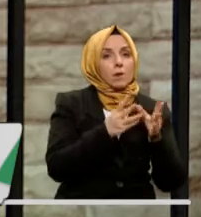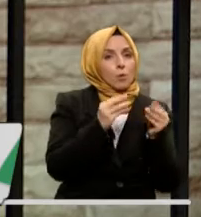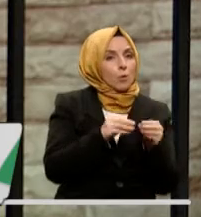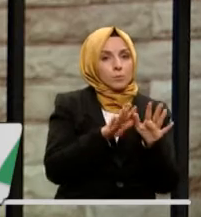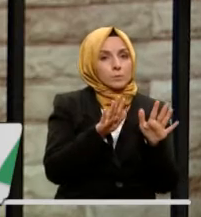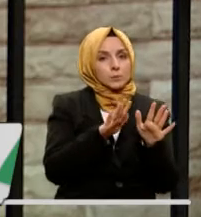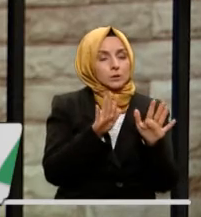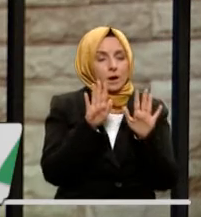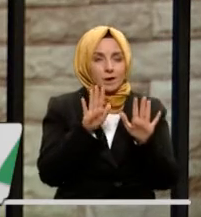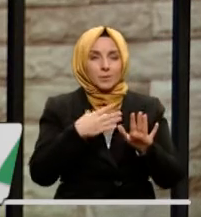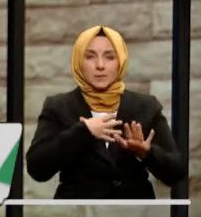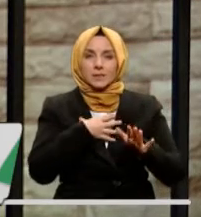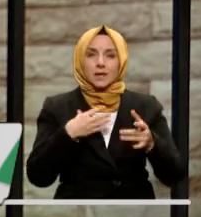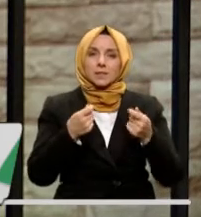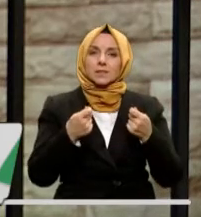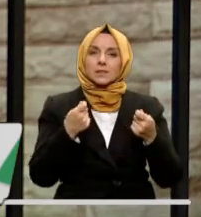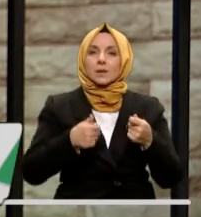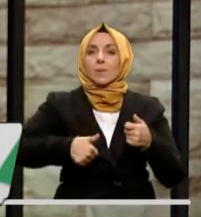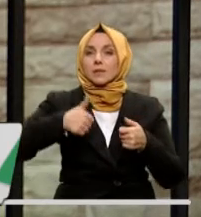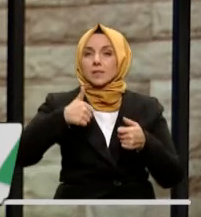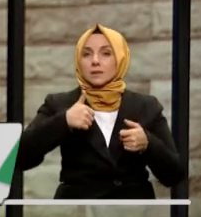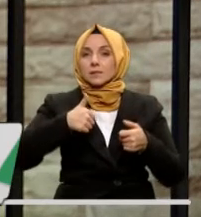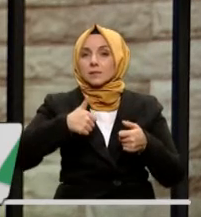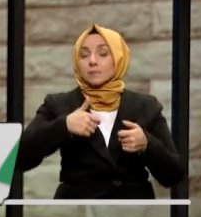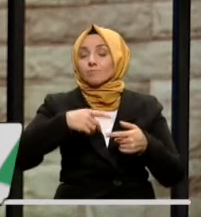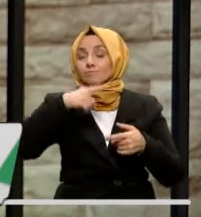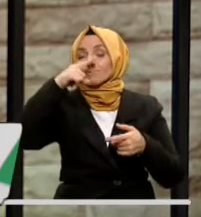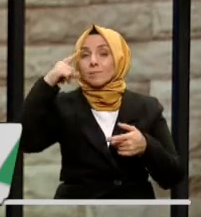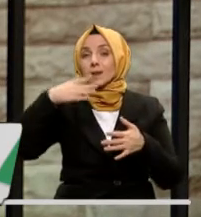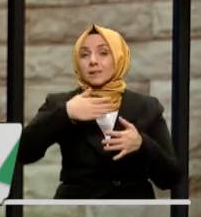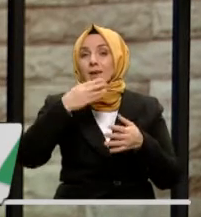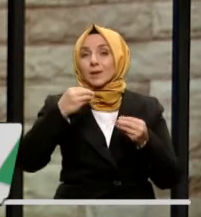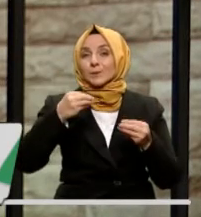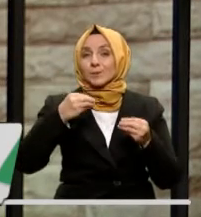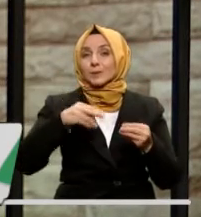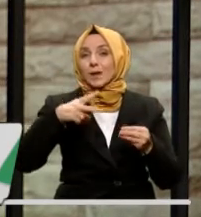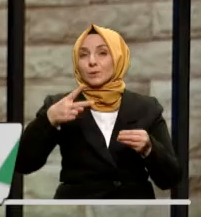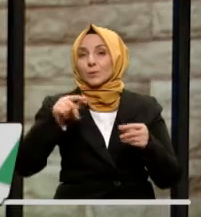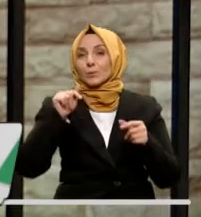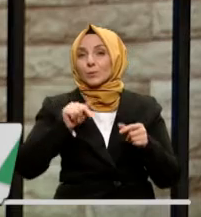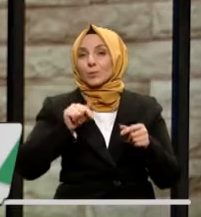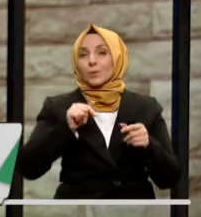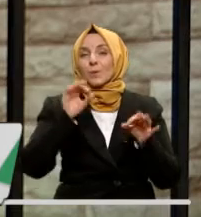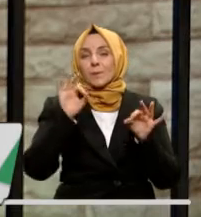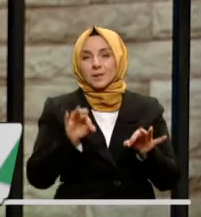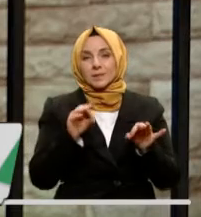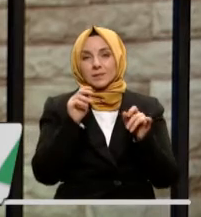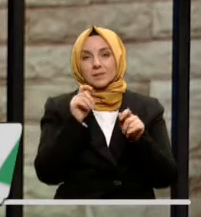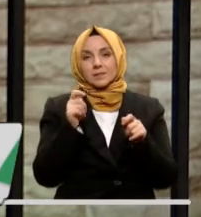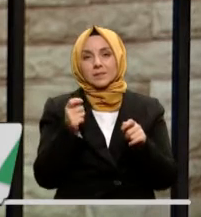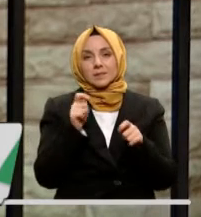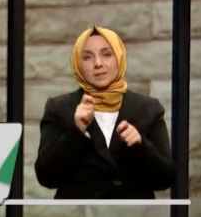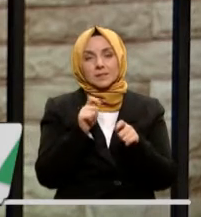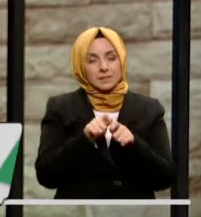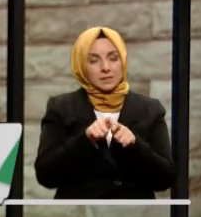Oysa Biz yanıt İşleri Başkanlığı'nın belki de en güzel yönü bu başladı işi uzun süre devam ettirmiş